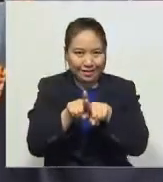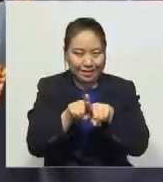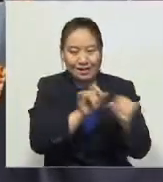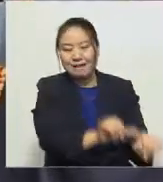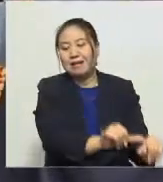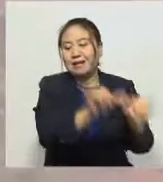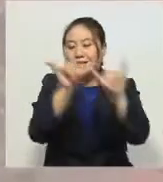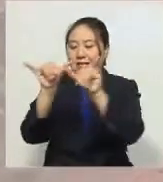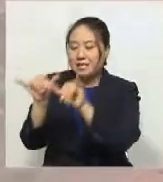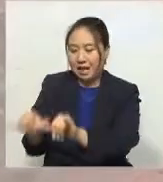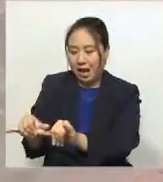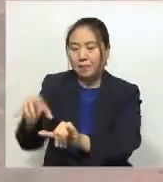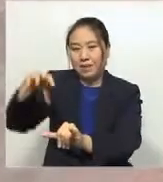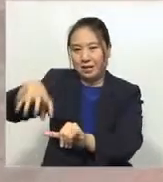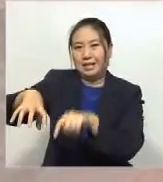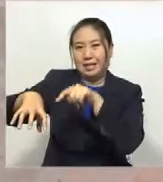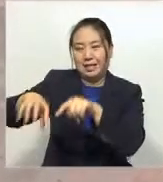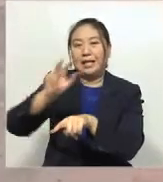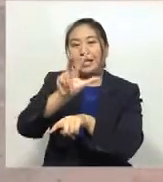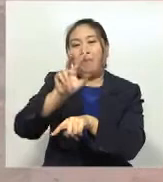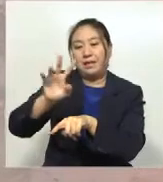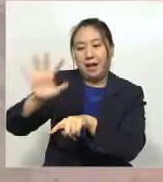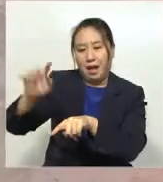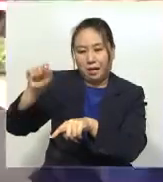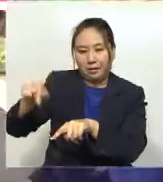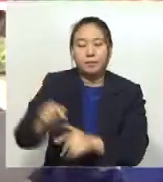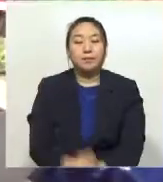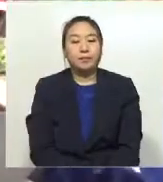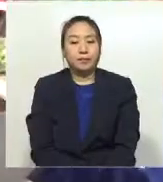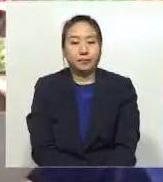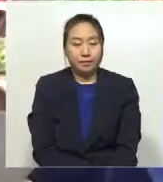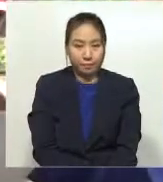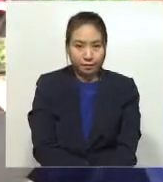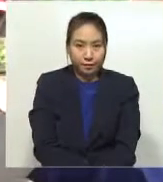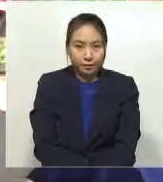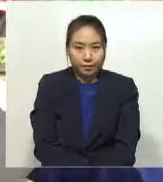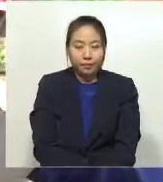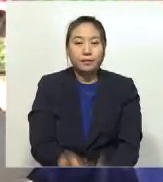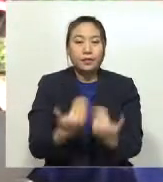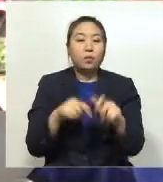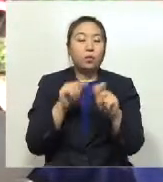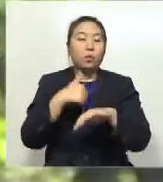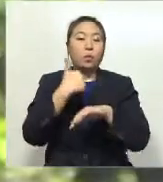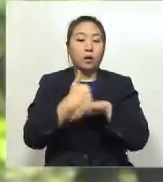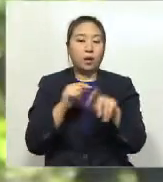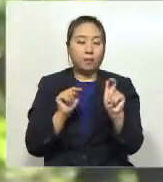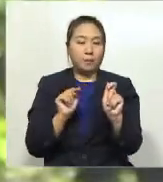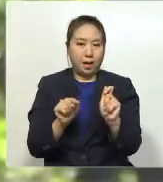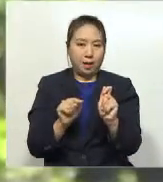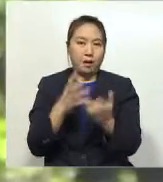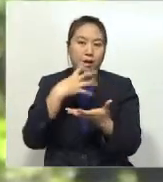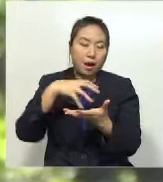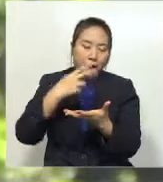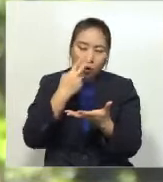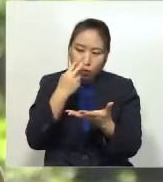ปอยู่ที่บริเวณเนินเขาลุ่มน้ำ345นั่นเองค่ะเดี๋ยวเราไปฟังเสียงของนายอำเภอถึงปัจจัยหลักในการ